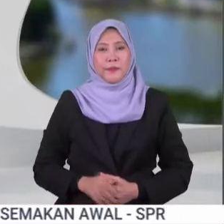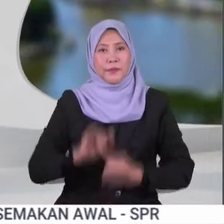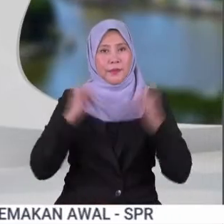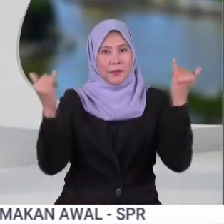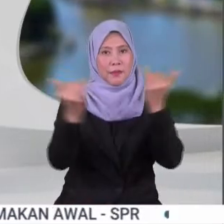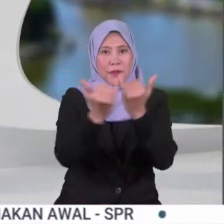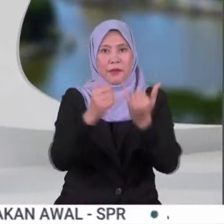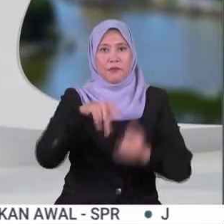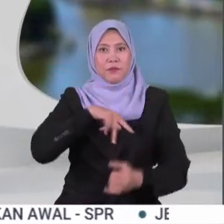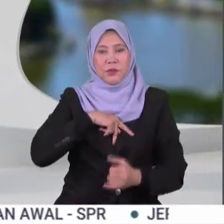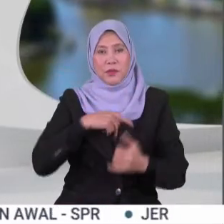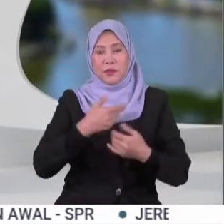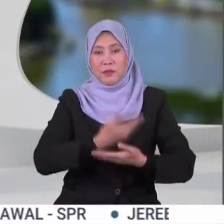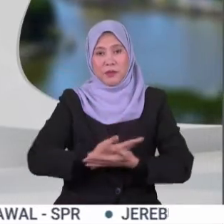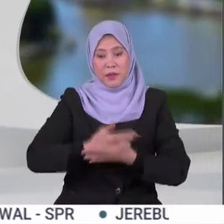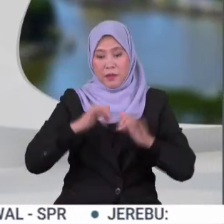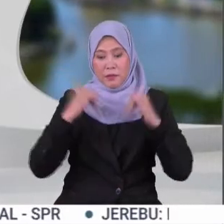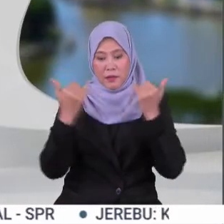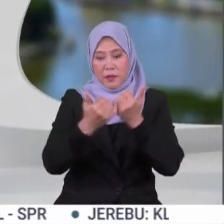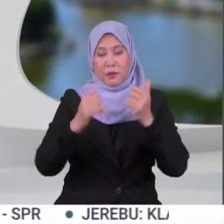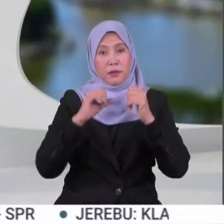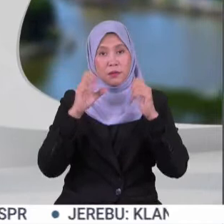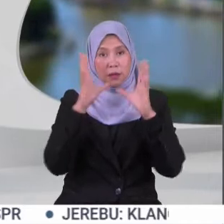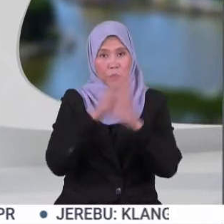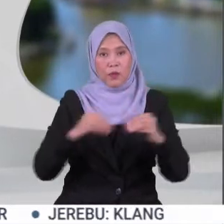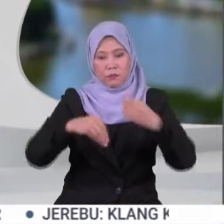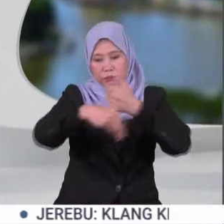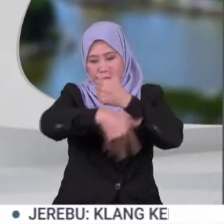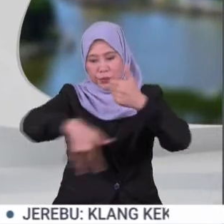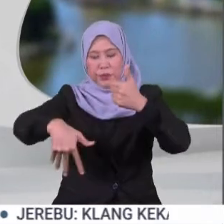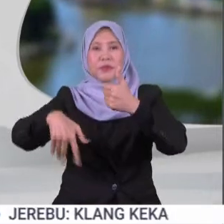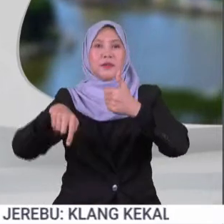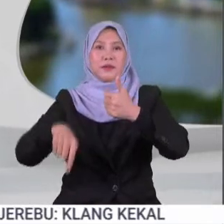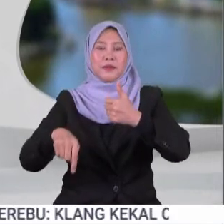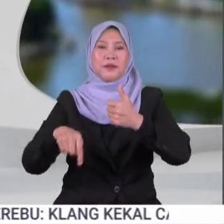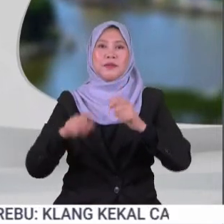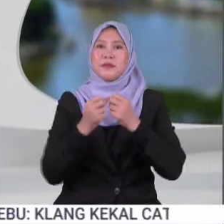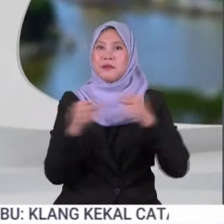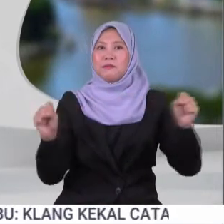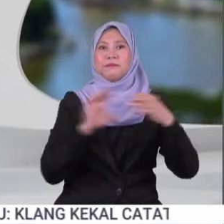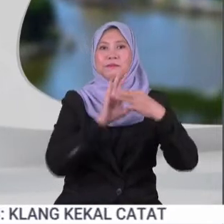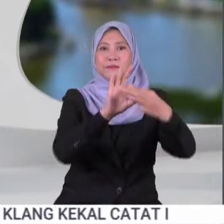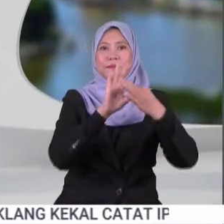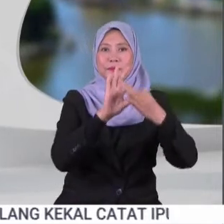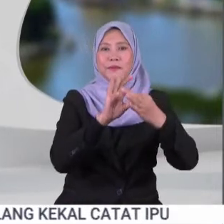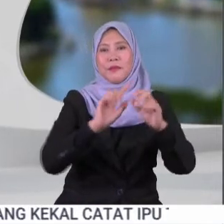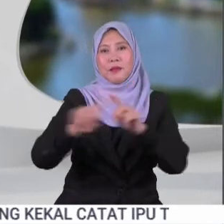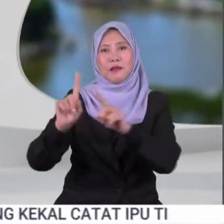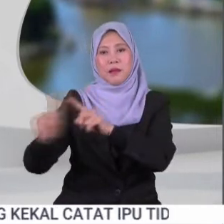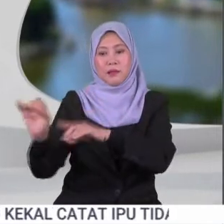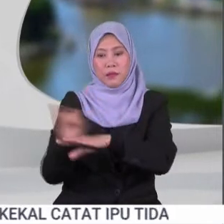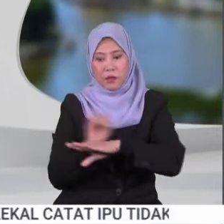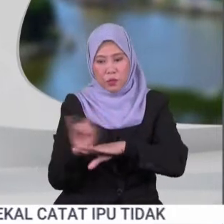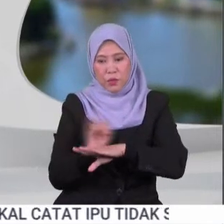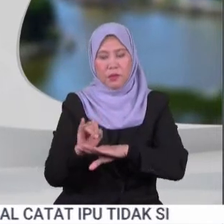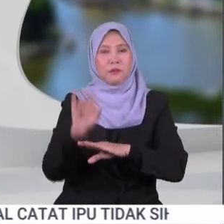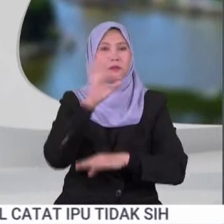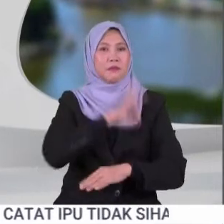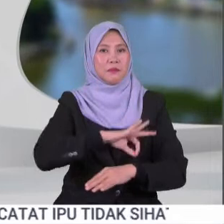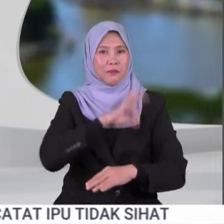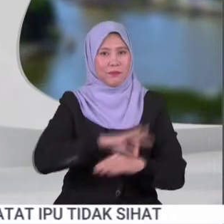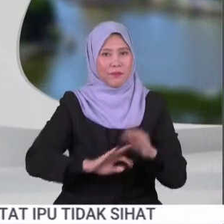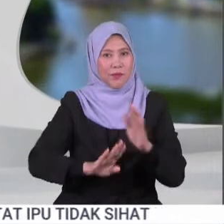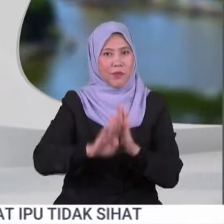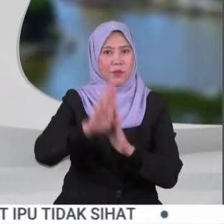Sebuah syarikat milik anak Sarawak iaitu SM Digital Innovation Sendirian Berhad sedia bekerjasama dengan pelbagai industri dalam